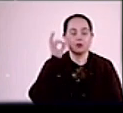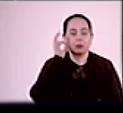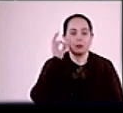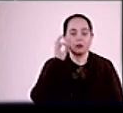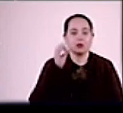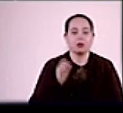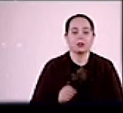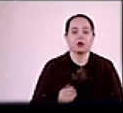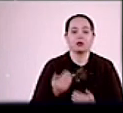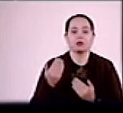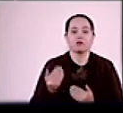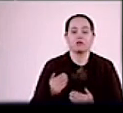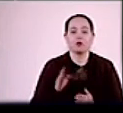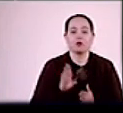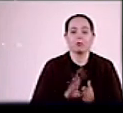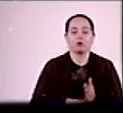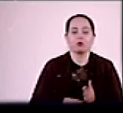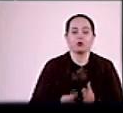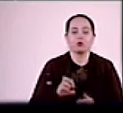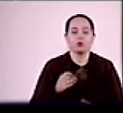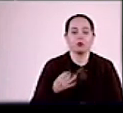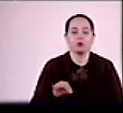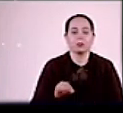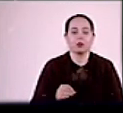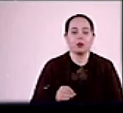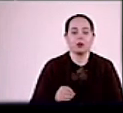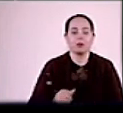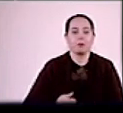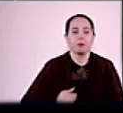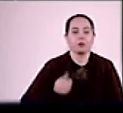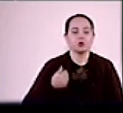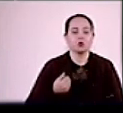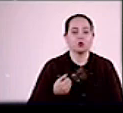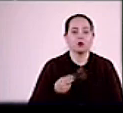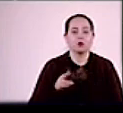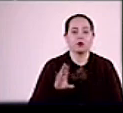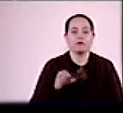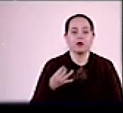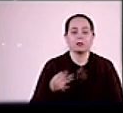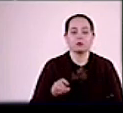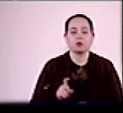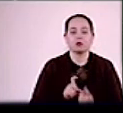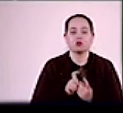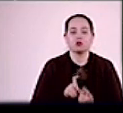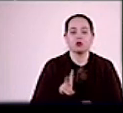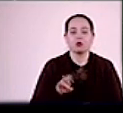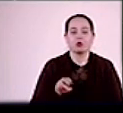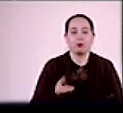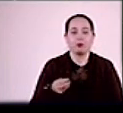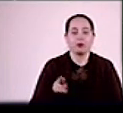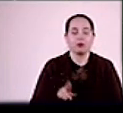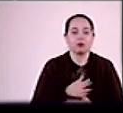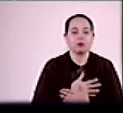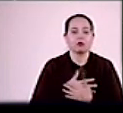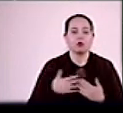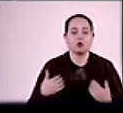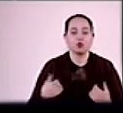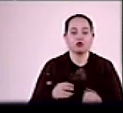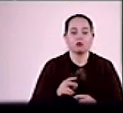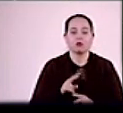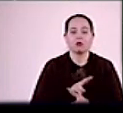вспоминая его безумный поступок в Вяземском сражении. Но Петя не